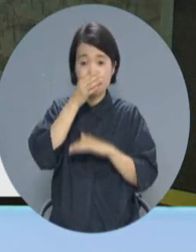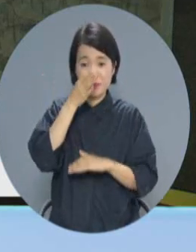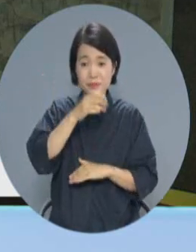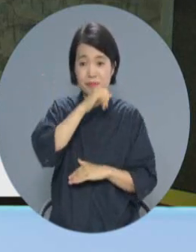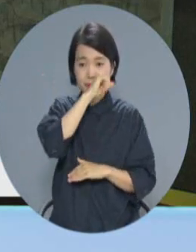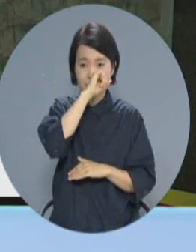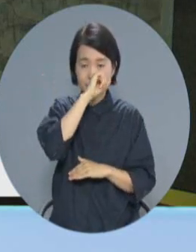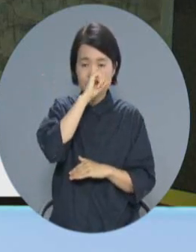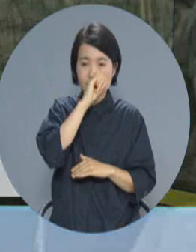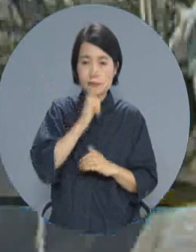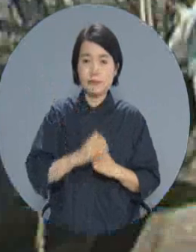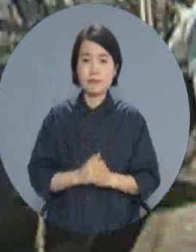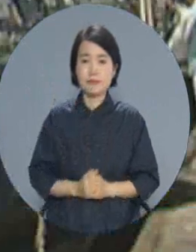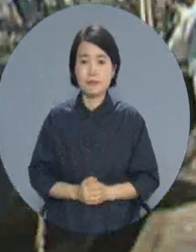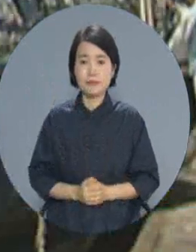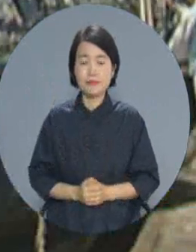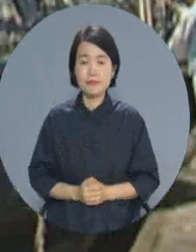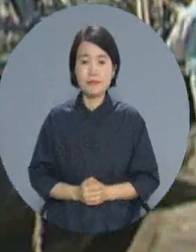기자입니다.